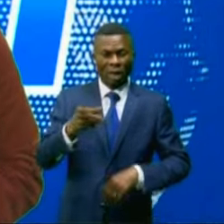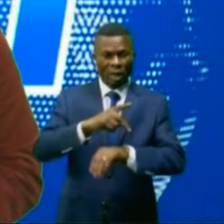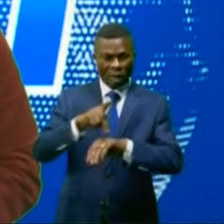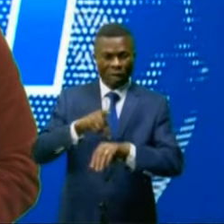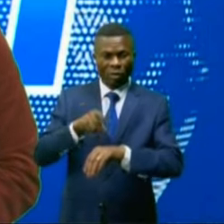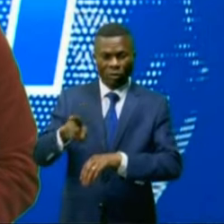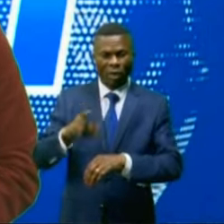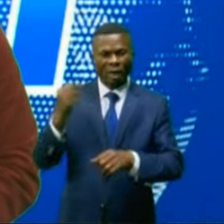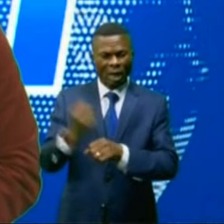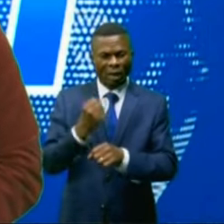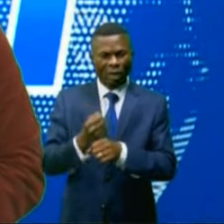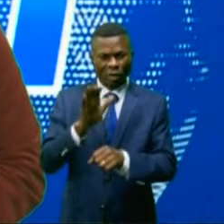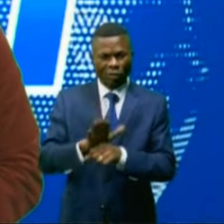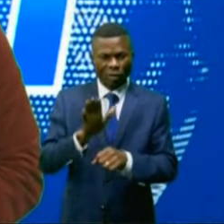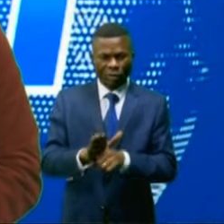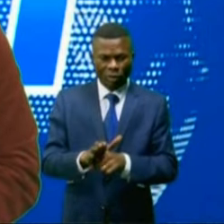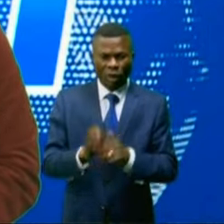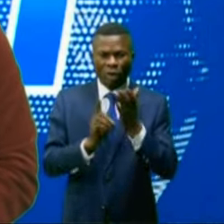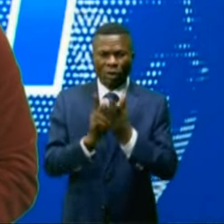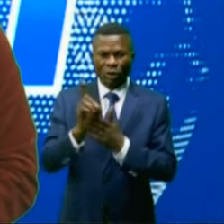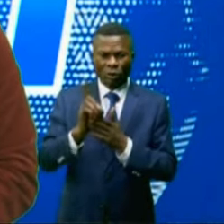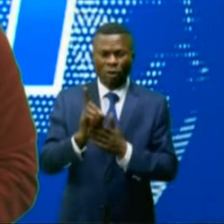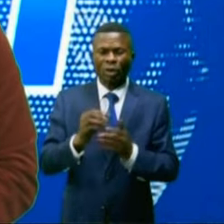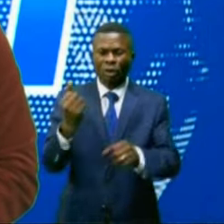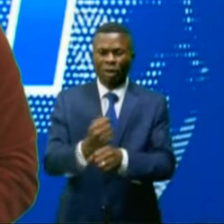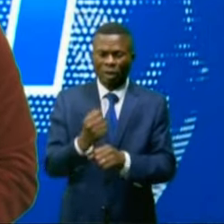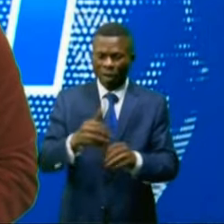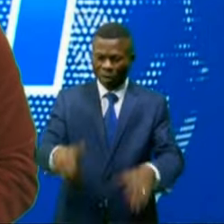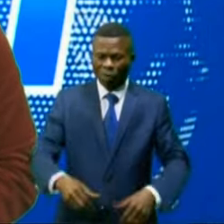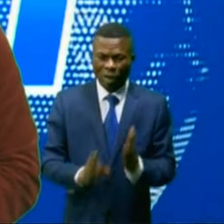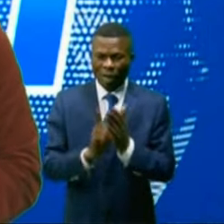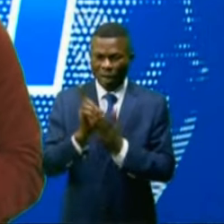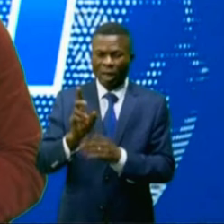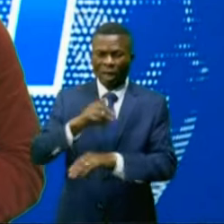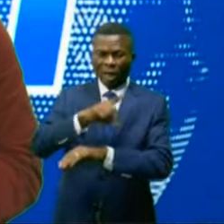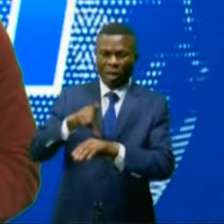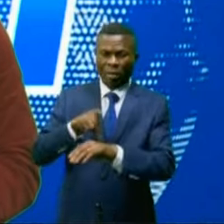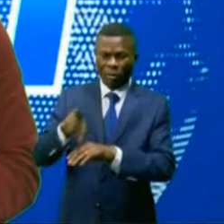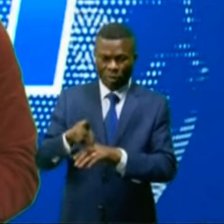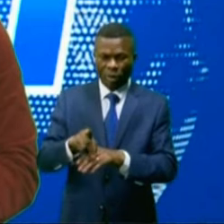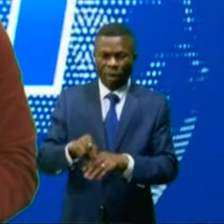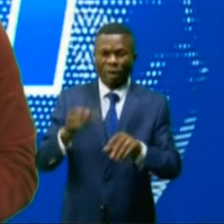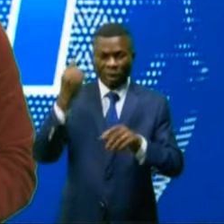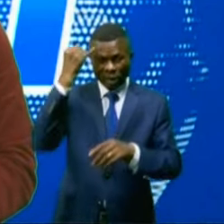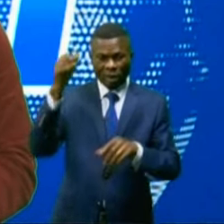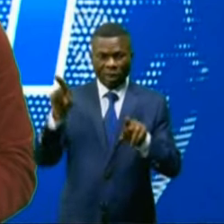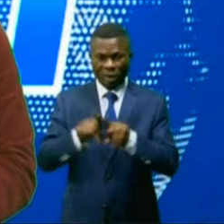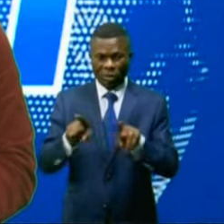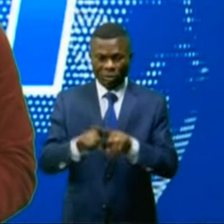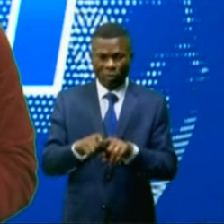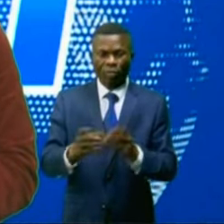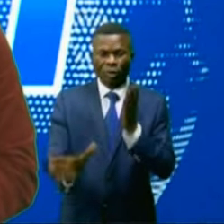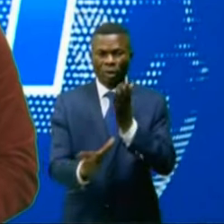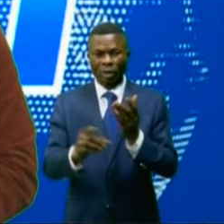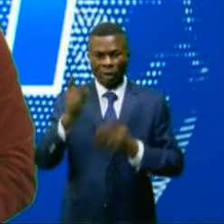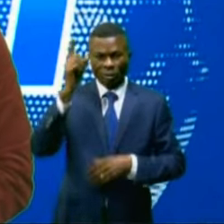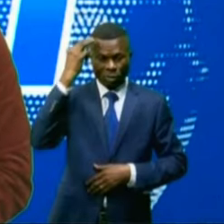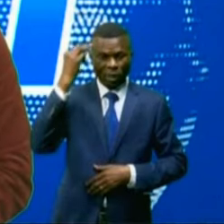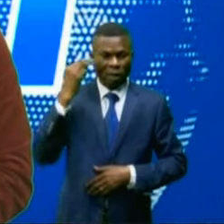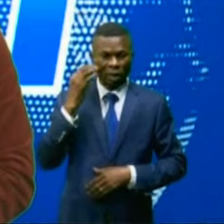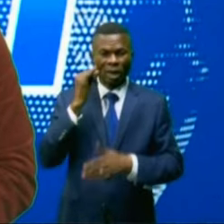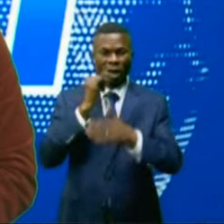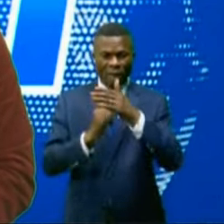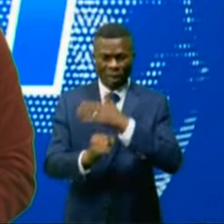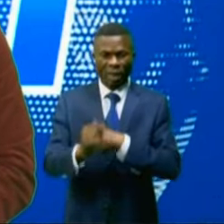à travailler pour redynamiser l'agriculture dans cette province. Dans la même délégation, le vice-premier ministre de l'Intérieur